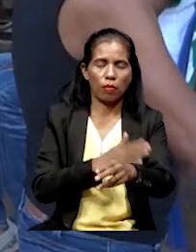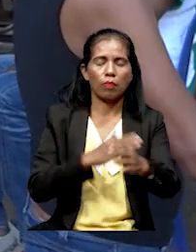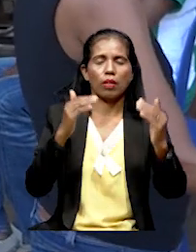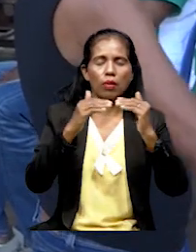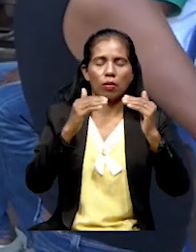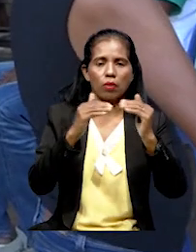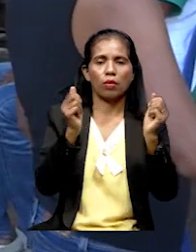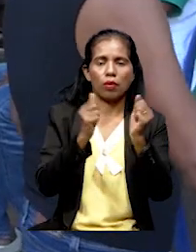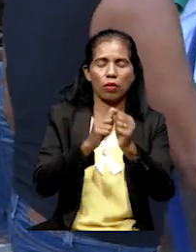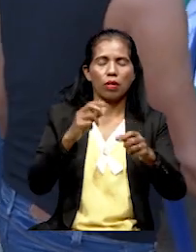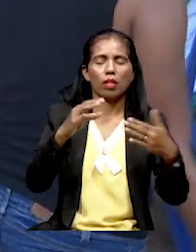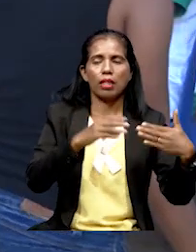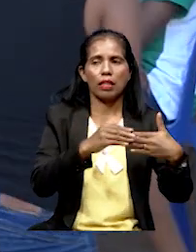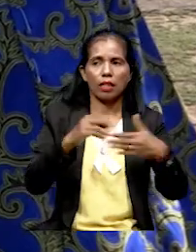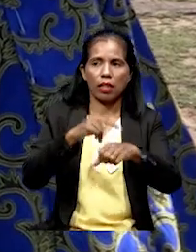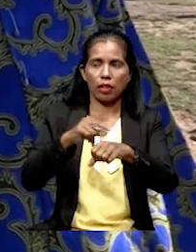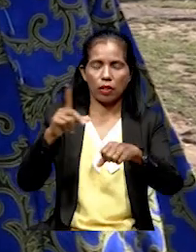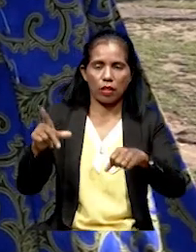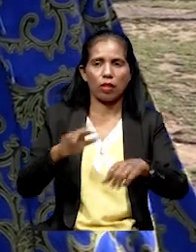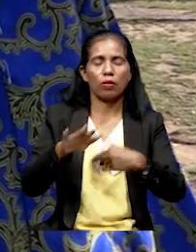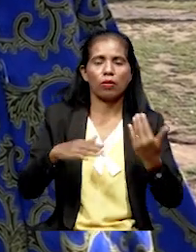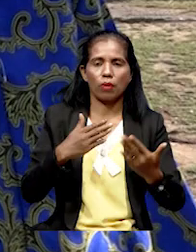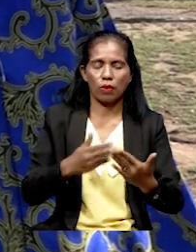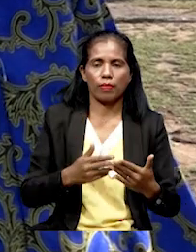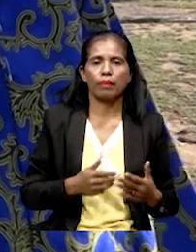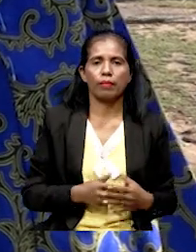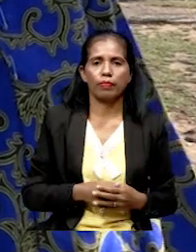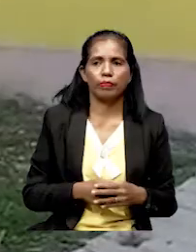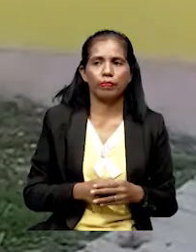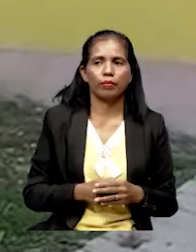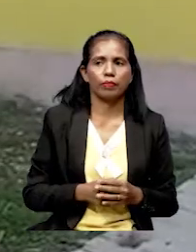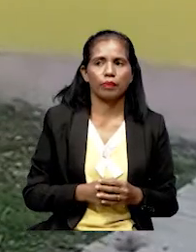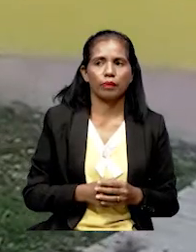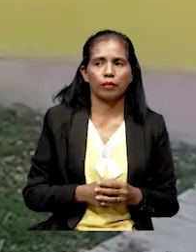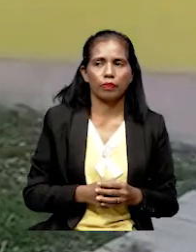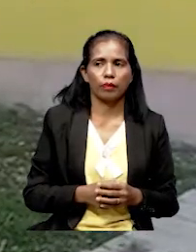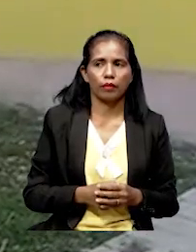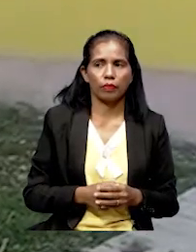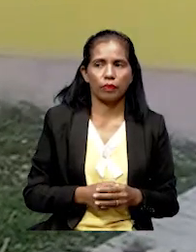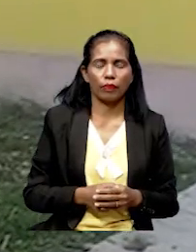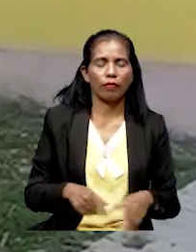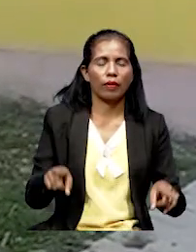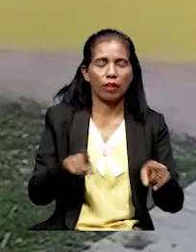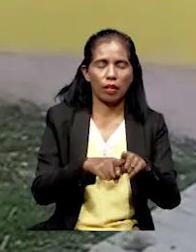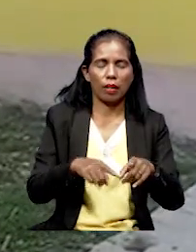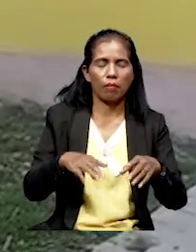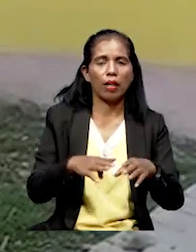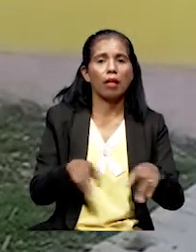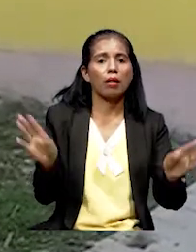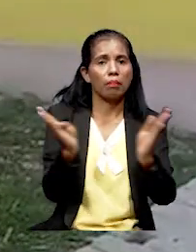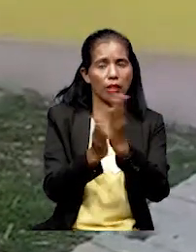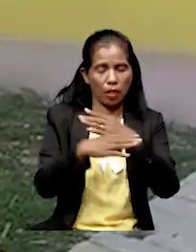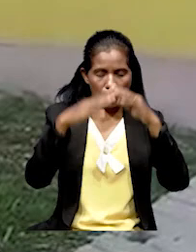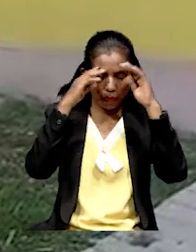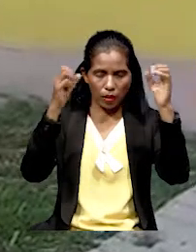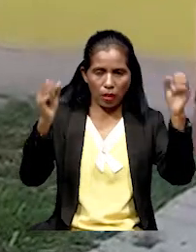lider nasional no resistensia sira. Saya makatu saya tina di rumah ini, saya makatu saya amu panasa.